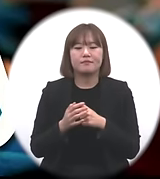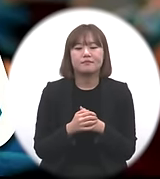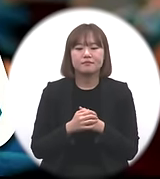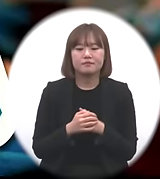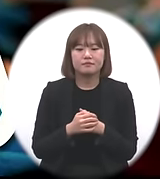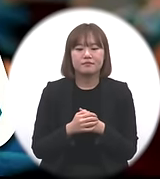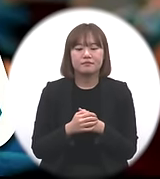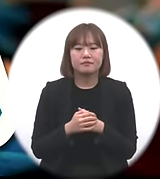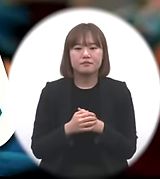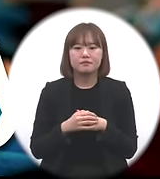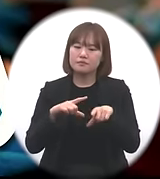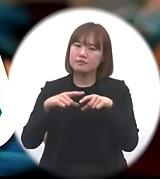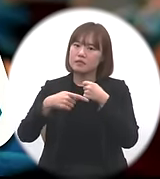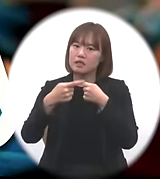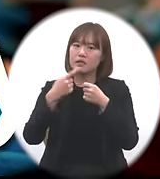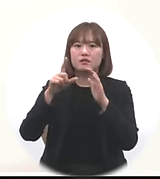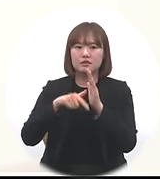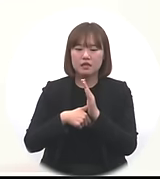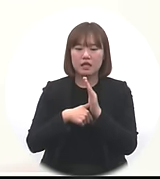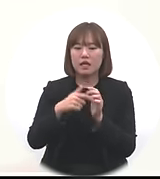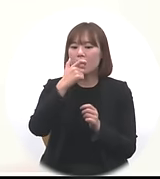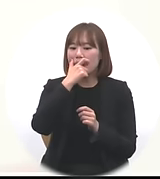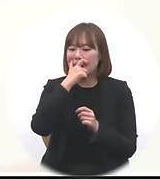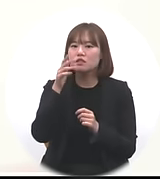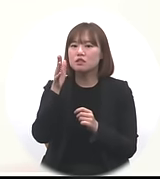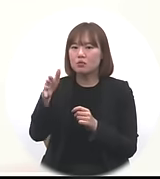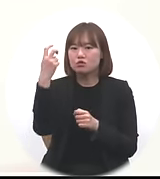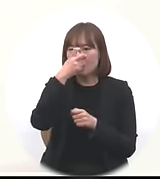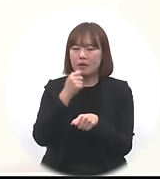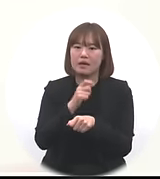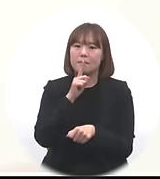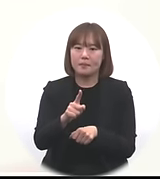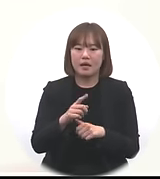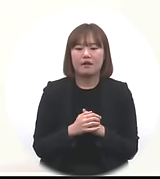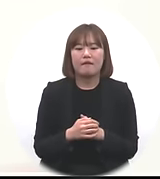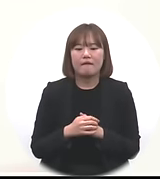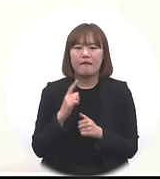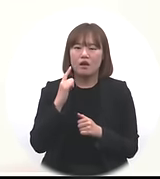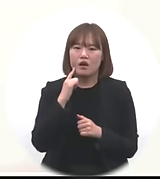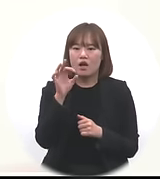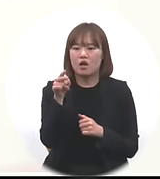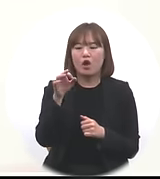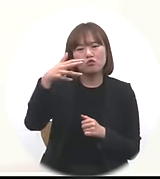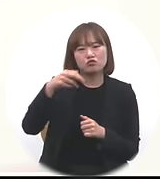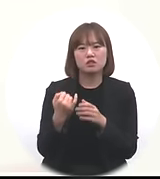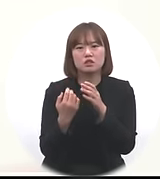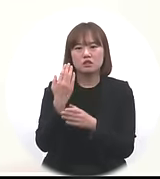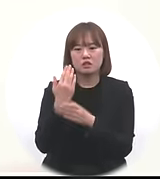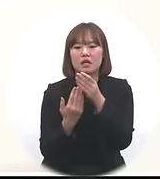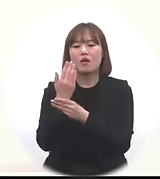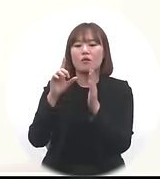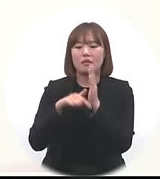때는 연구치가 나올 때, 초등학교 입학할 때쯤에는 반드시 교정 전문의의 검사를 받으라고 되어 있습니다. 아우, 연구치 나올